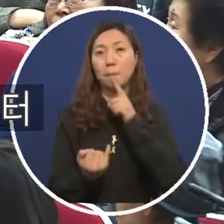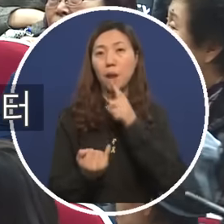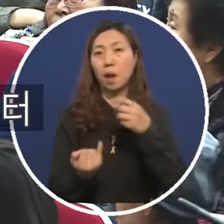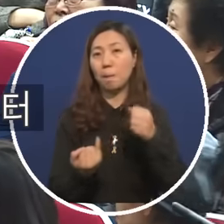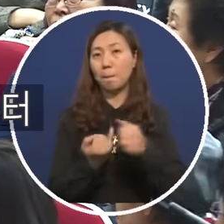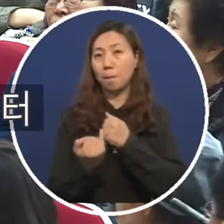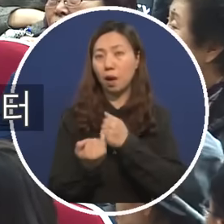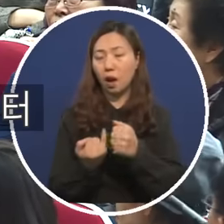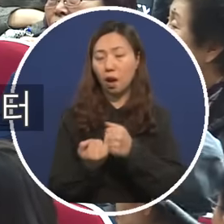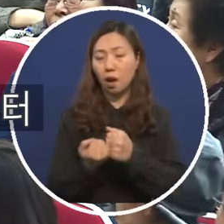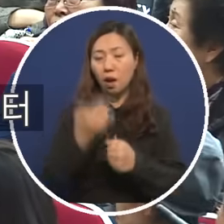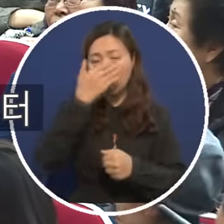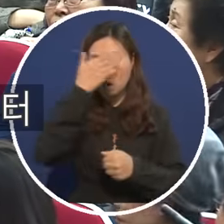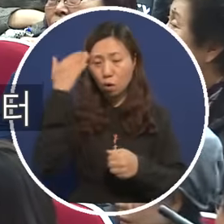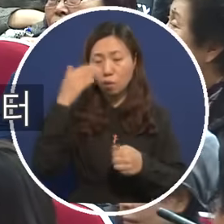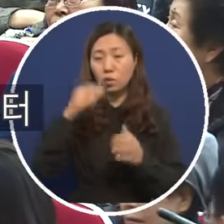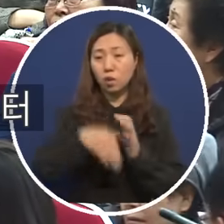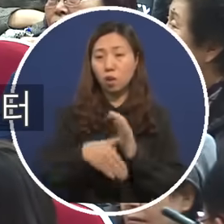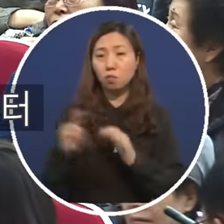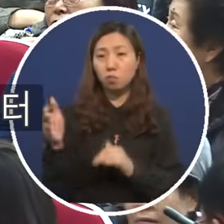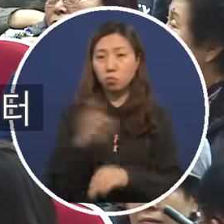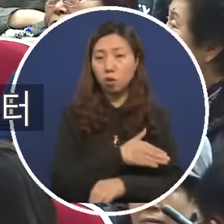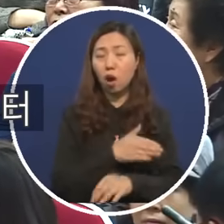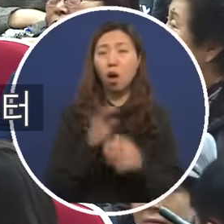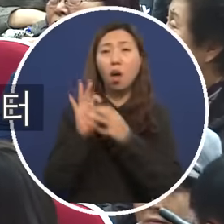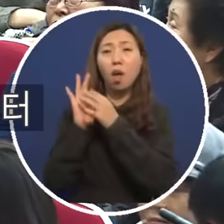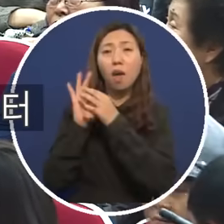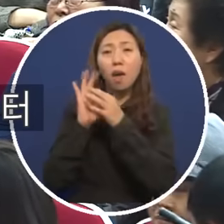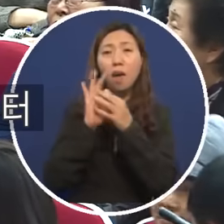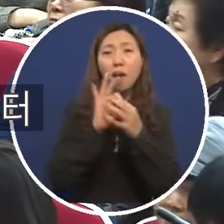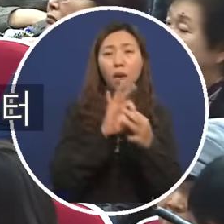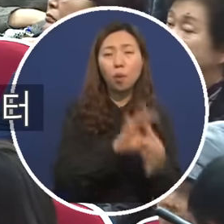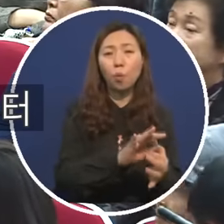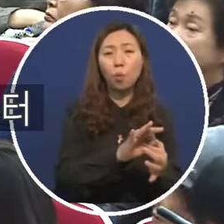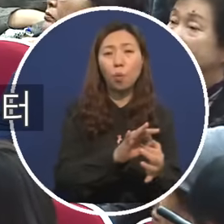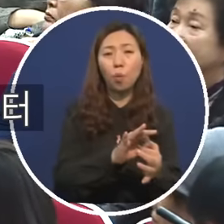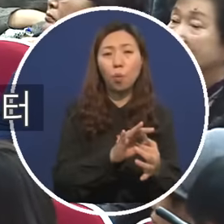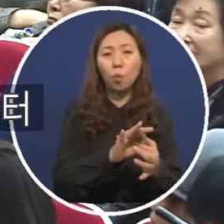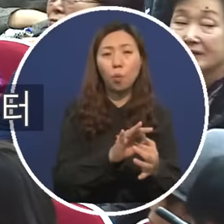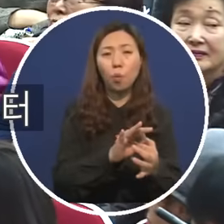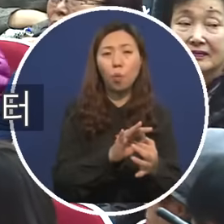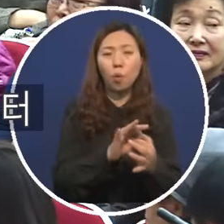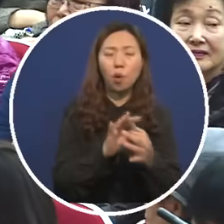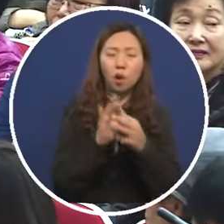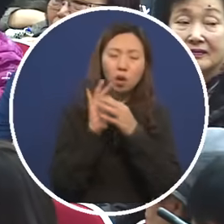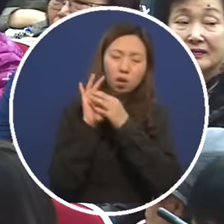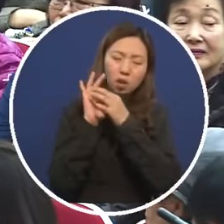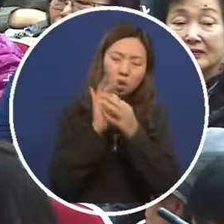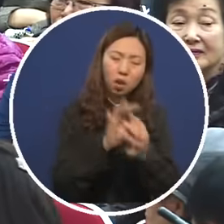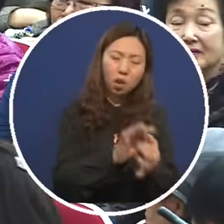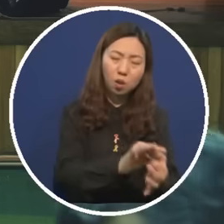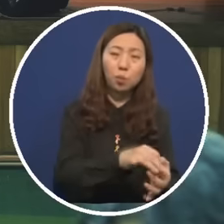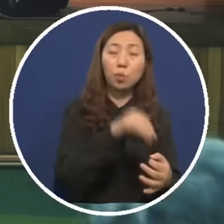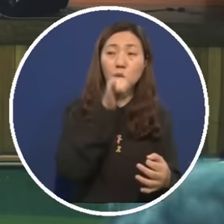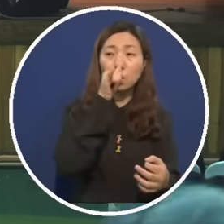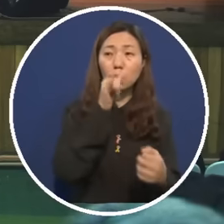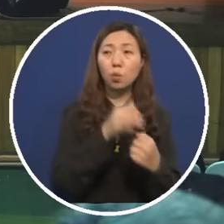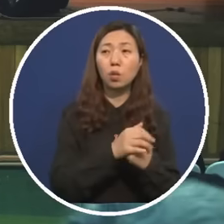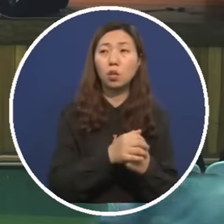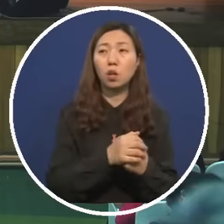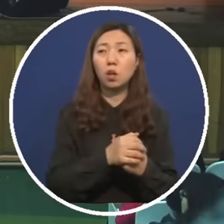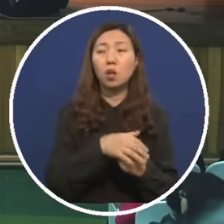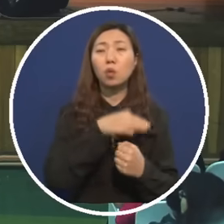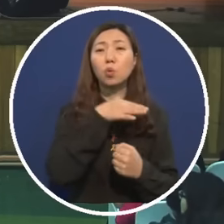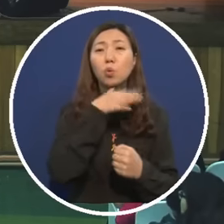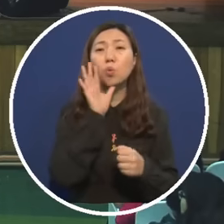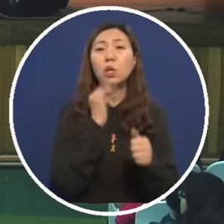나이 때부터 쭉 지금껏 변함없이 이어져 왔고 지금 저는 황혼